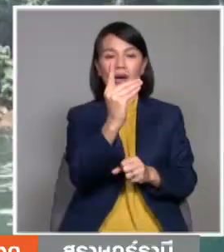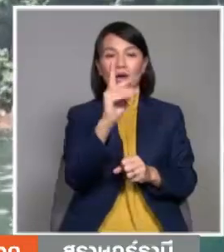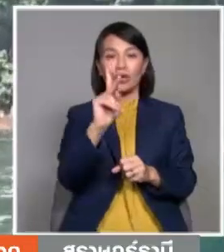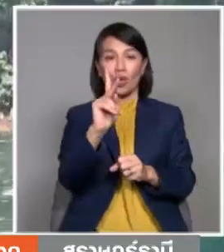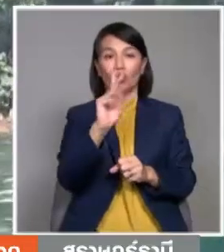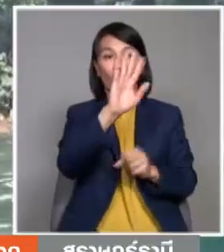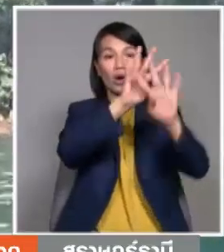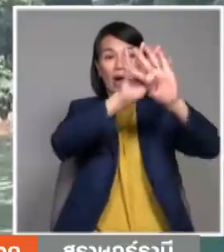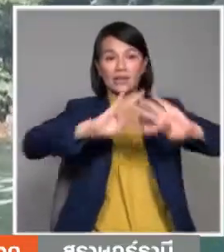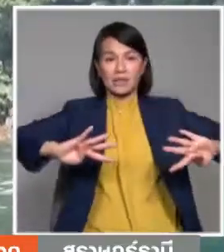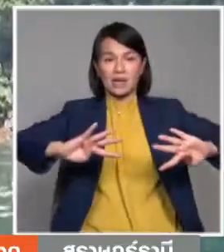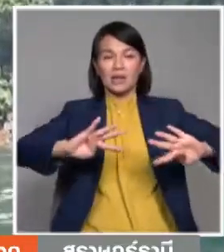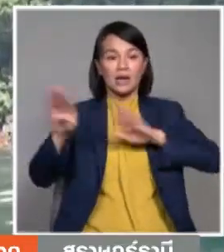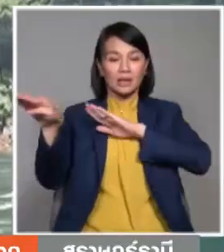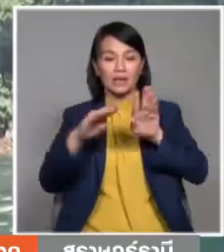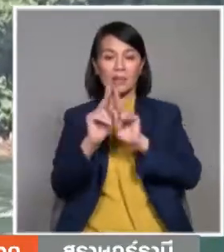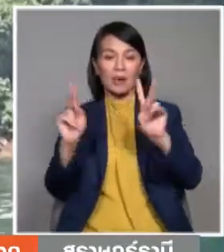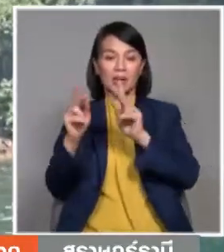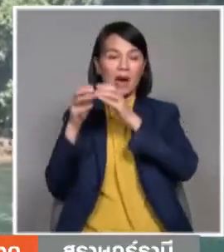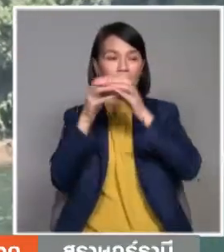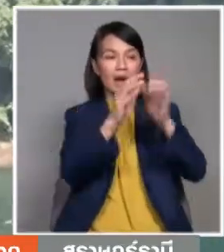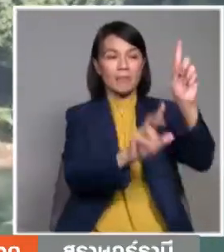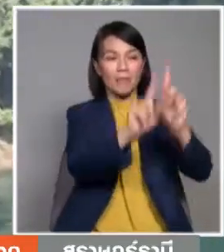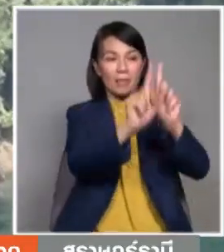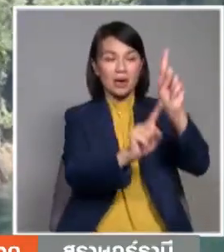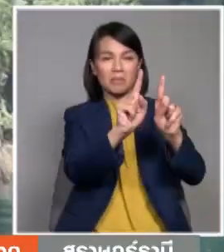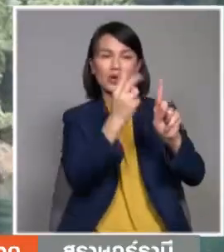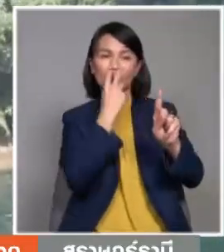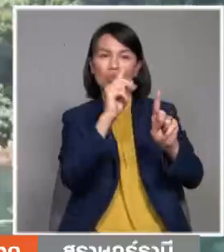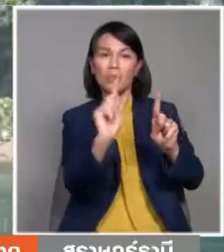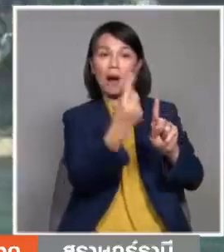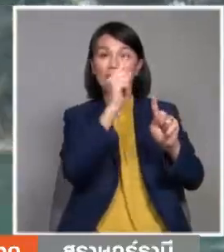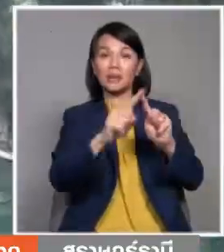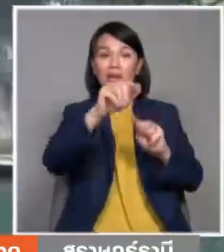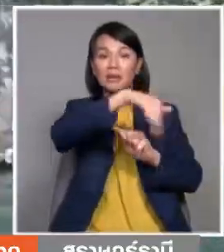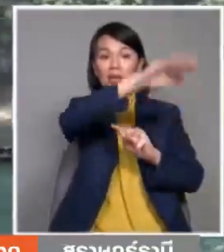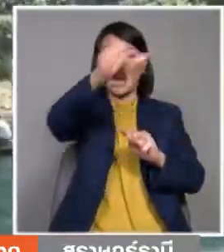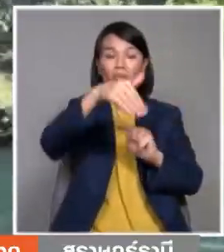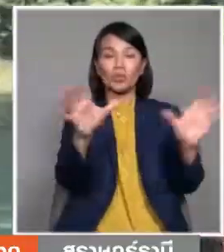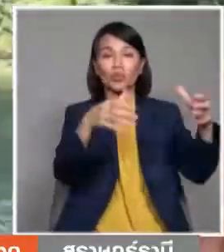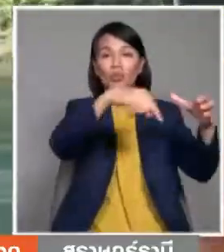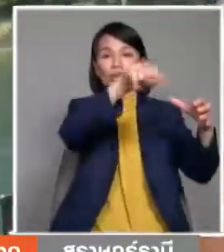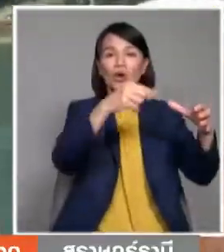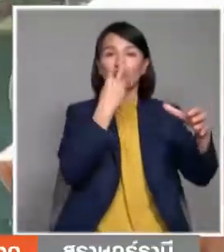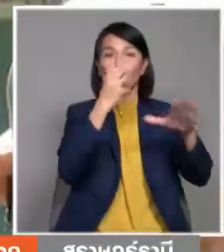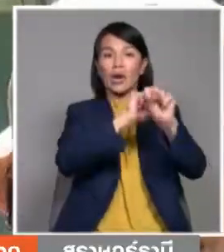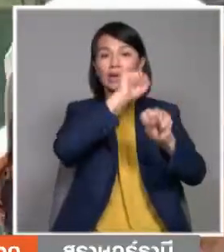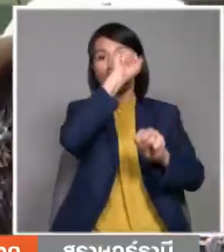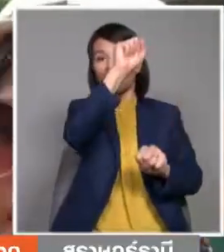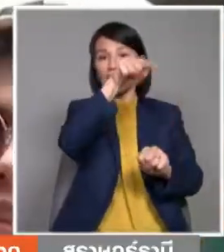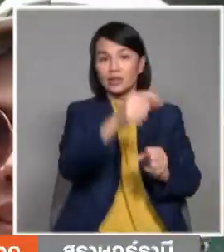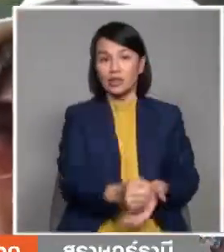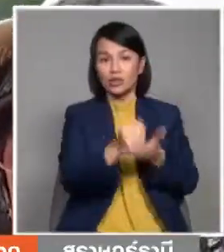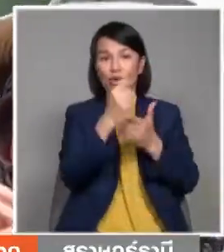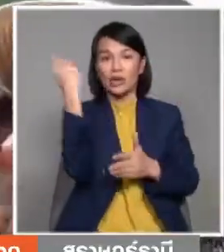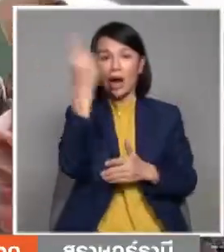พียงคณะกรรมการลงมาประเมินอีกครั้งนะคะผู้ประกอบการท่องเที่ยวในพื้นที่บอกเป็นเสียงเดียวกันเลยค่ะว่าการประกาศดังกล่าวจะช่วยทำให้